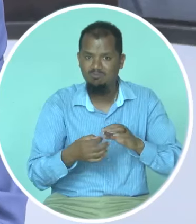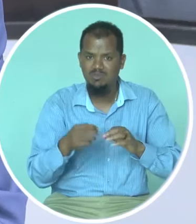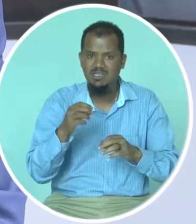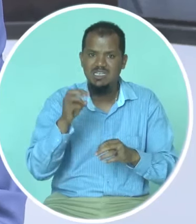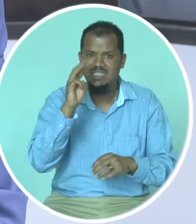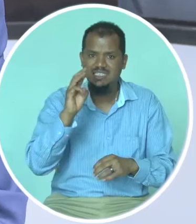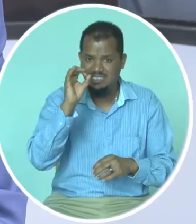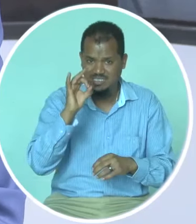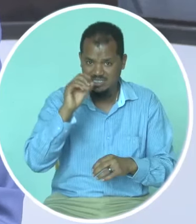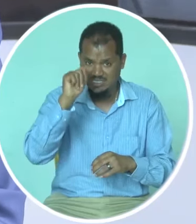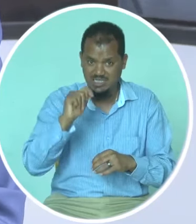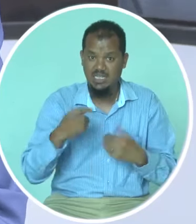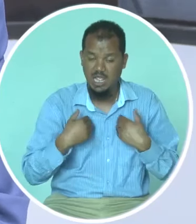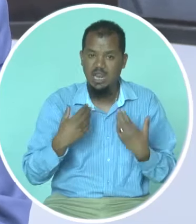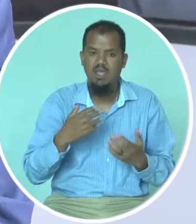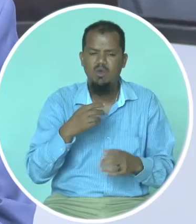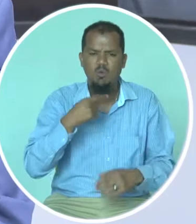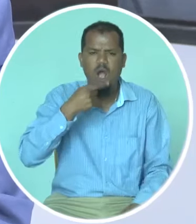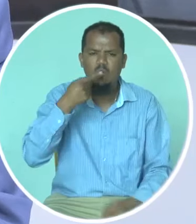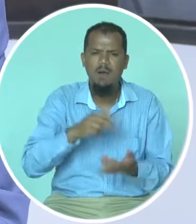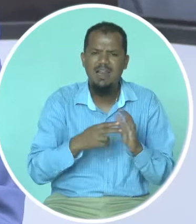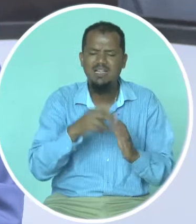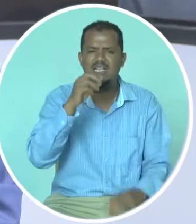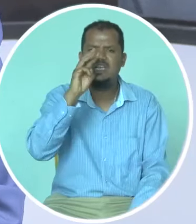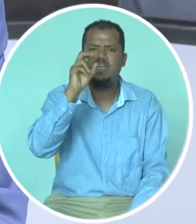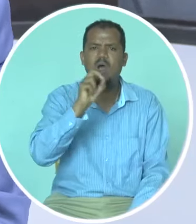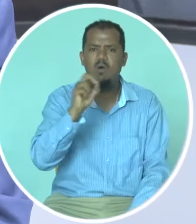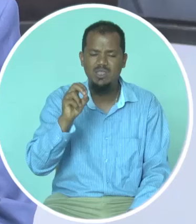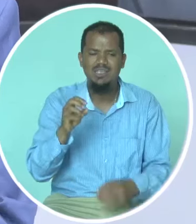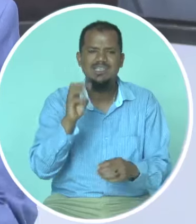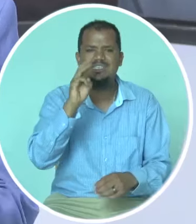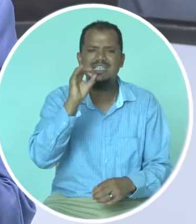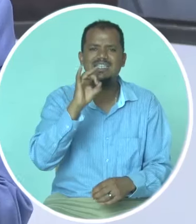سلتو جالو نا قوانقوا مالت سواوينو سلتاوينو